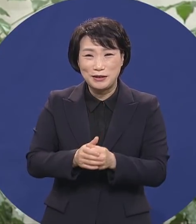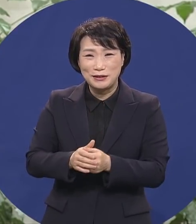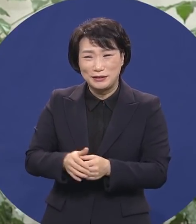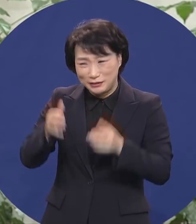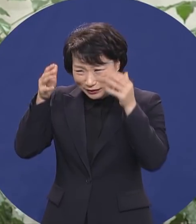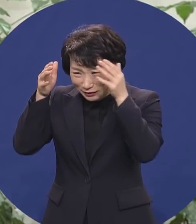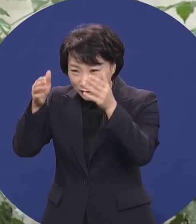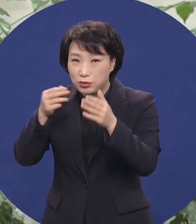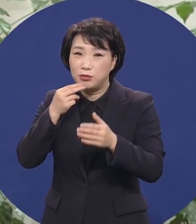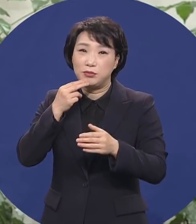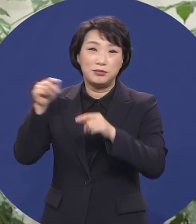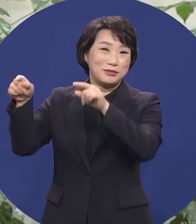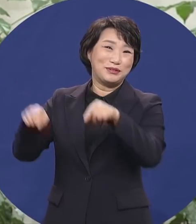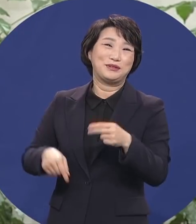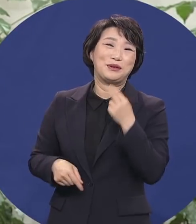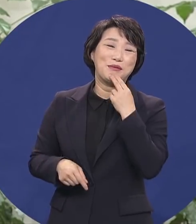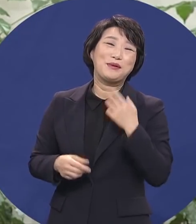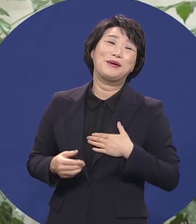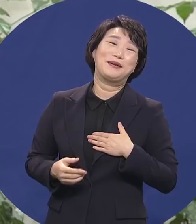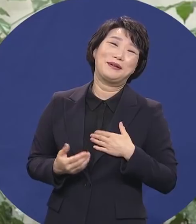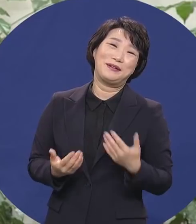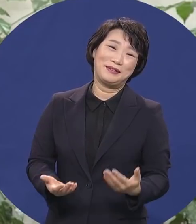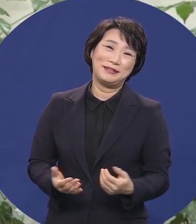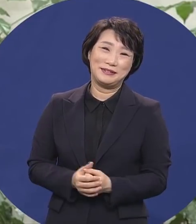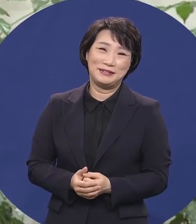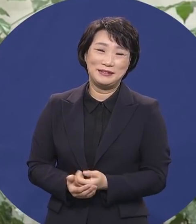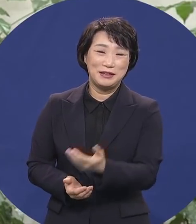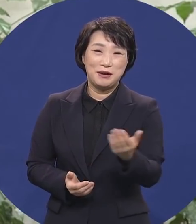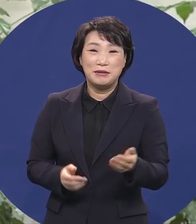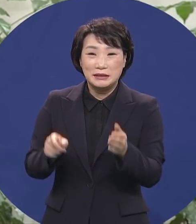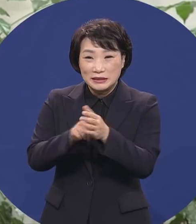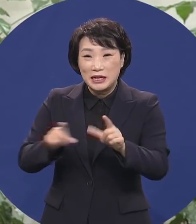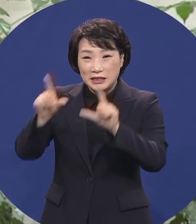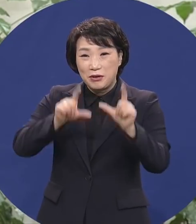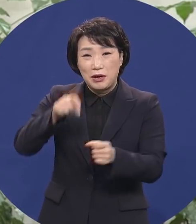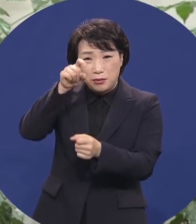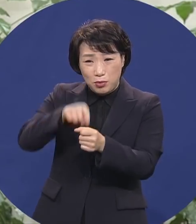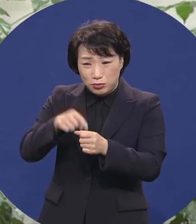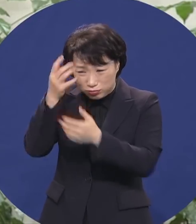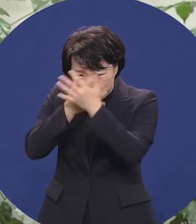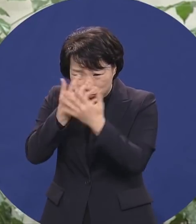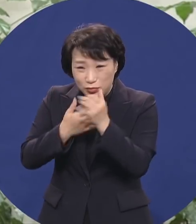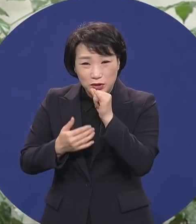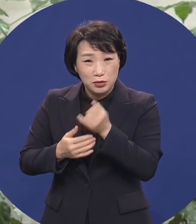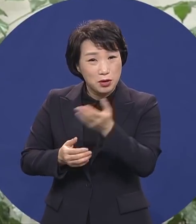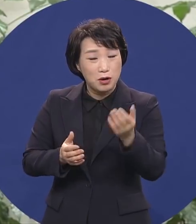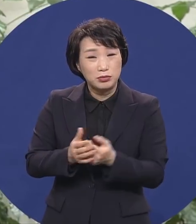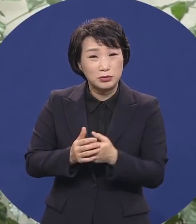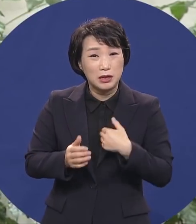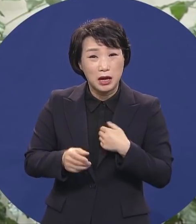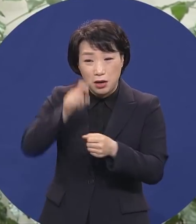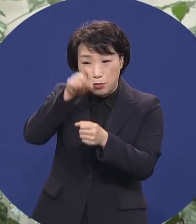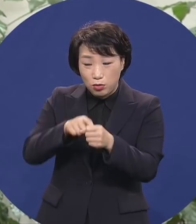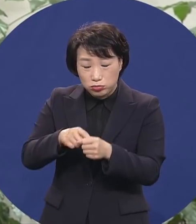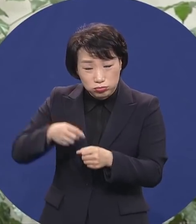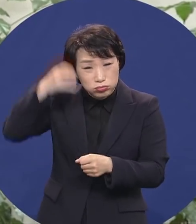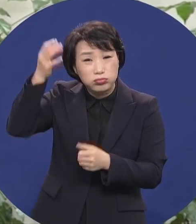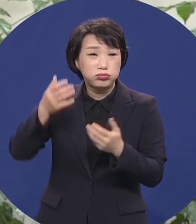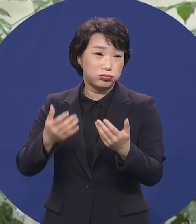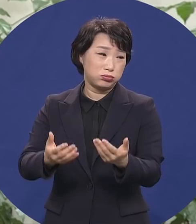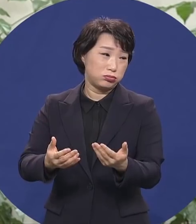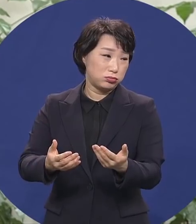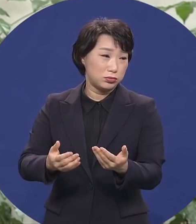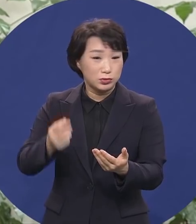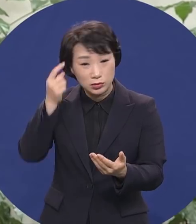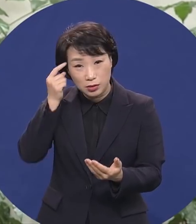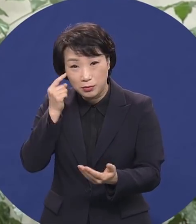거? 응? 왜 신앙생활에 초점을 흐리고 있고 기본 목적이 상실되어 있는가?